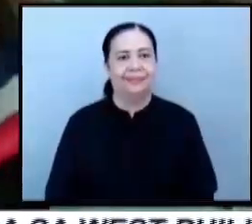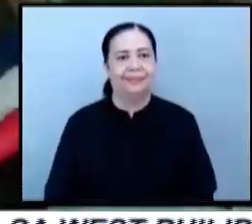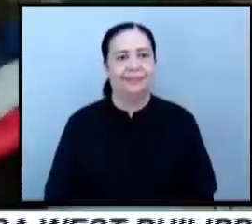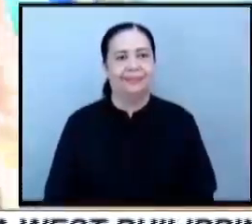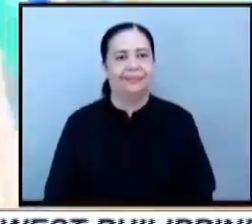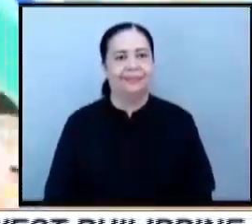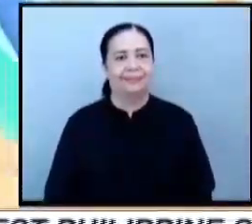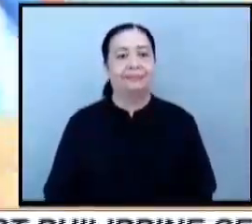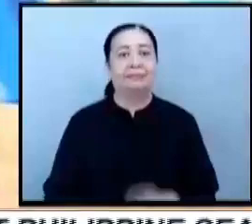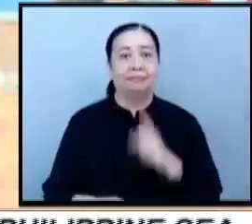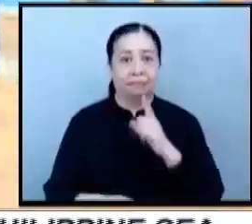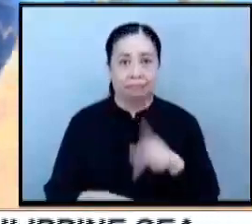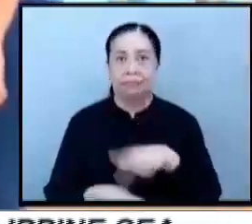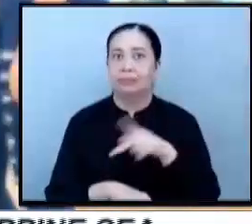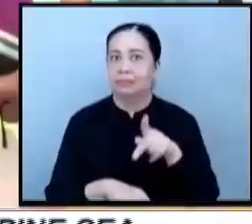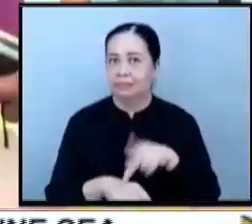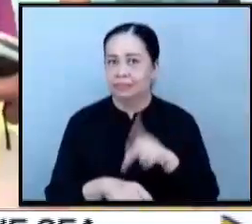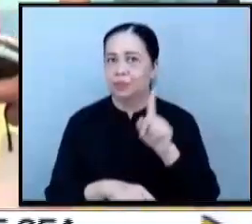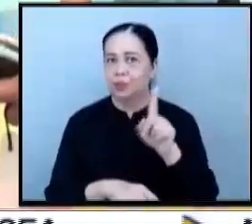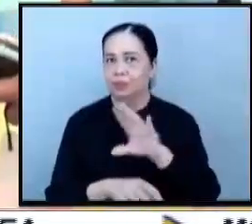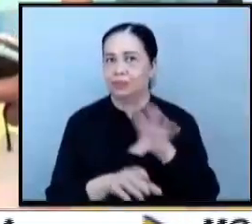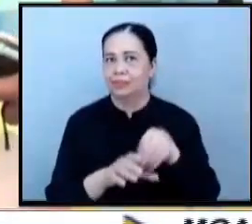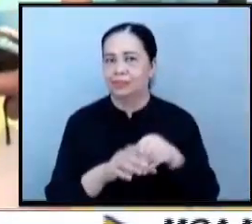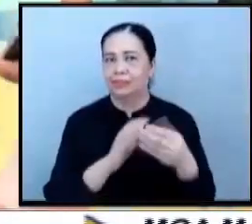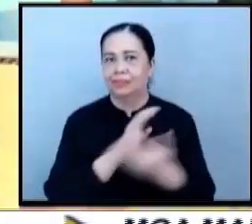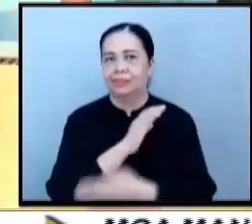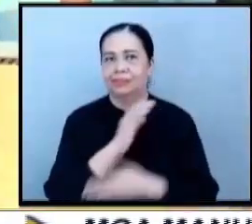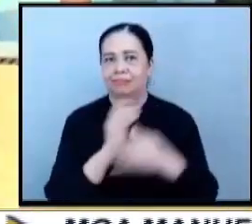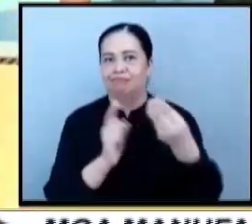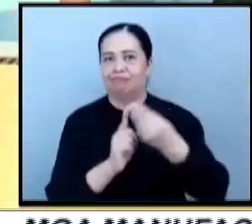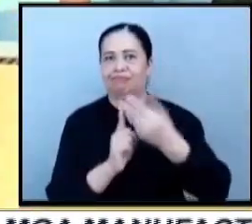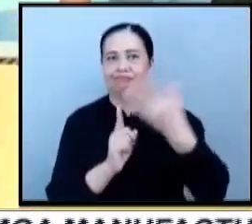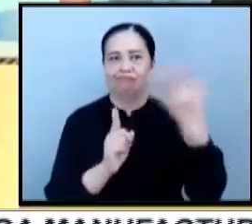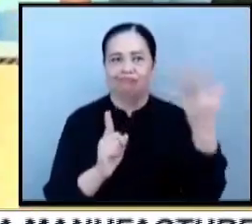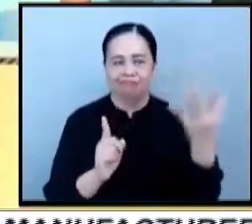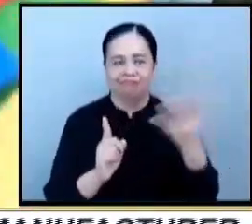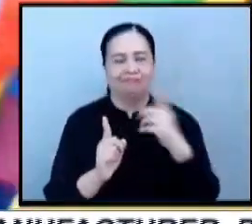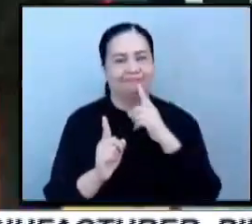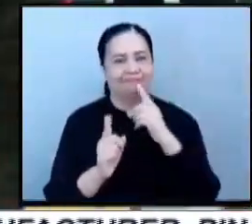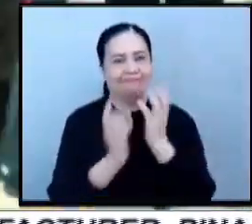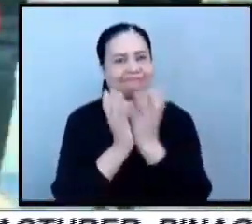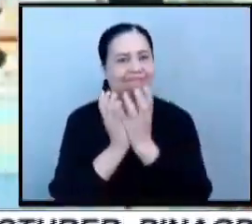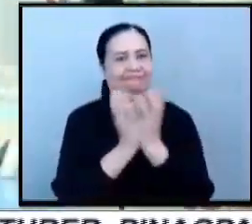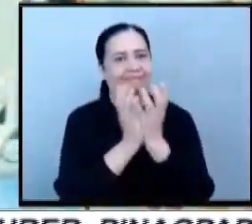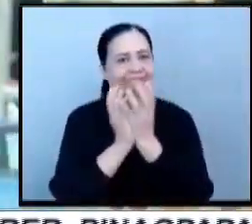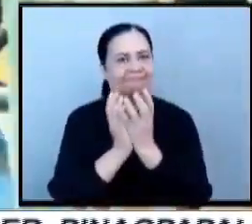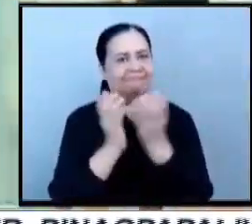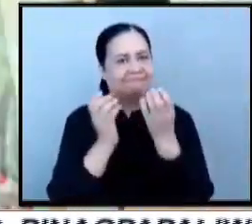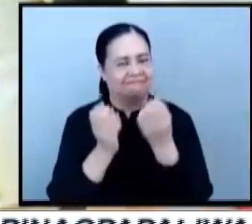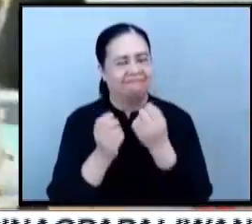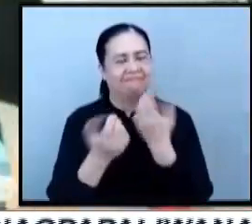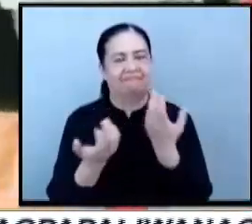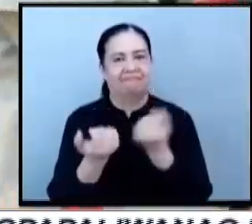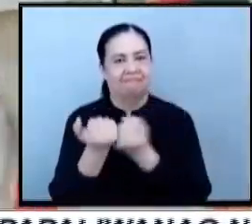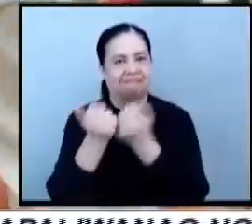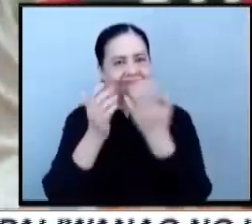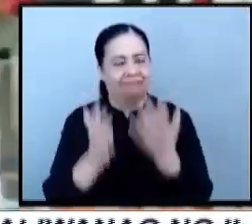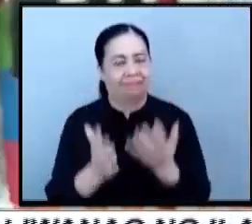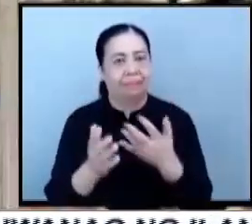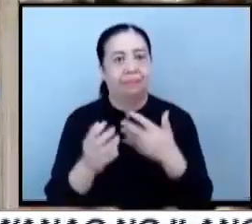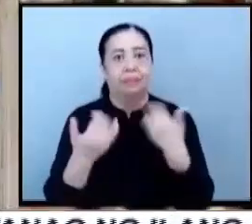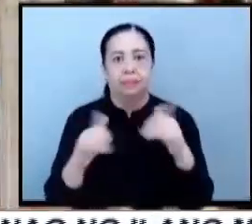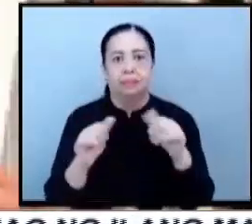Masasabing ang Pilipinas sa isa sa mga bansang LGBTQIA+ community friendly. Sa kabila nito, patuloy pa